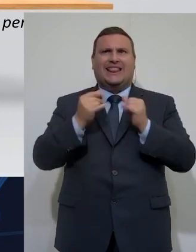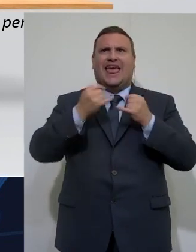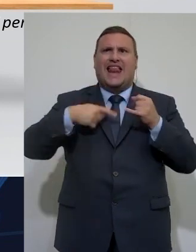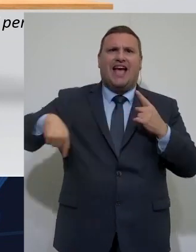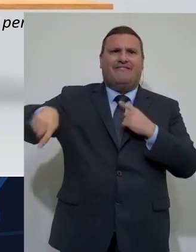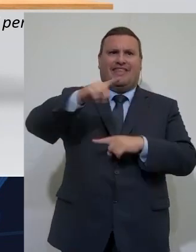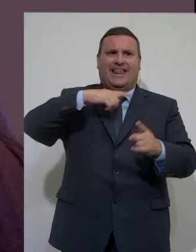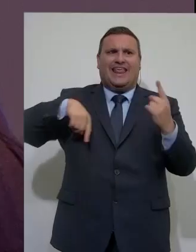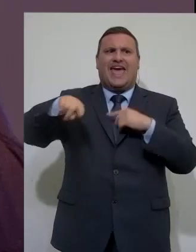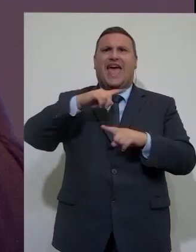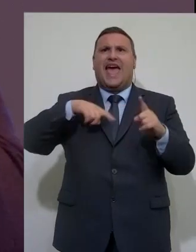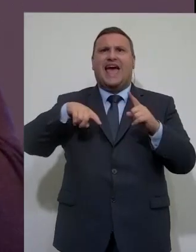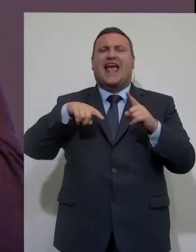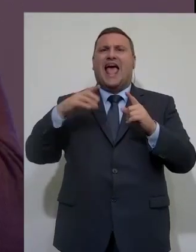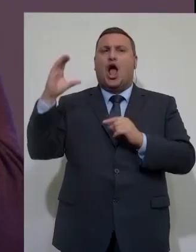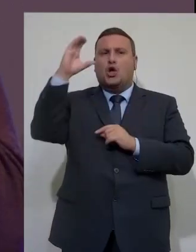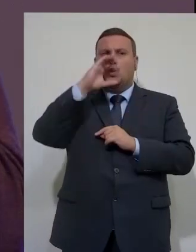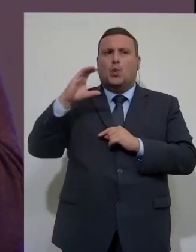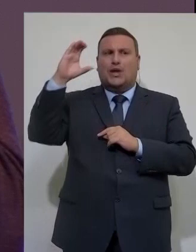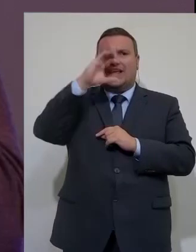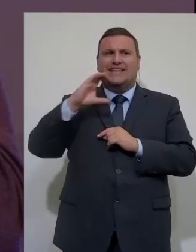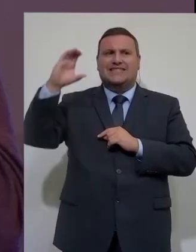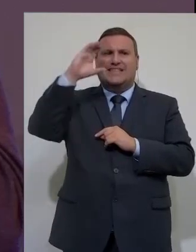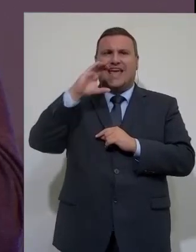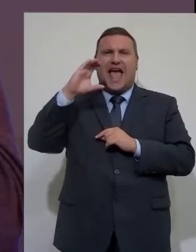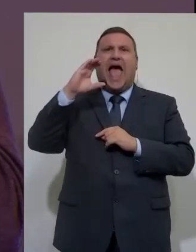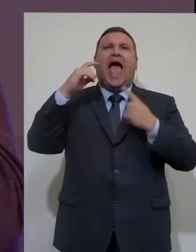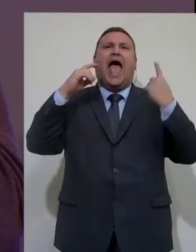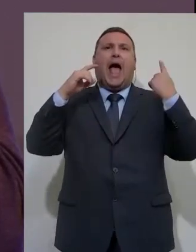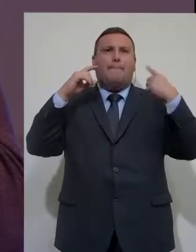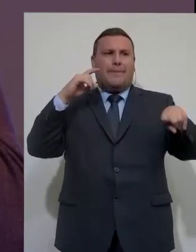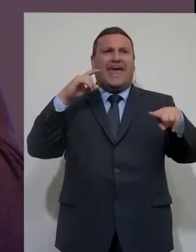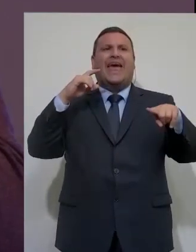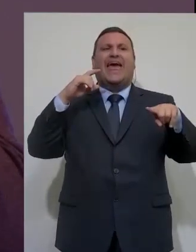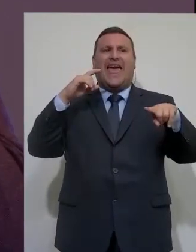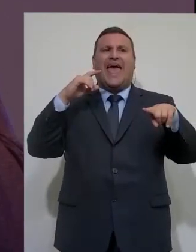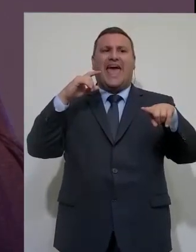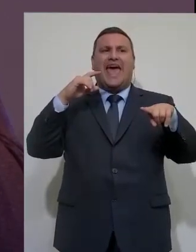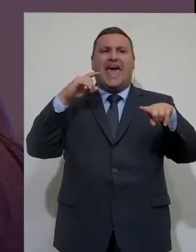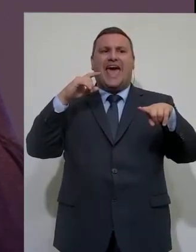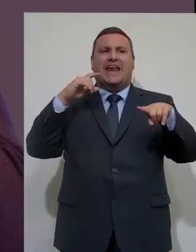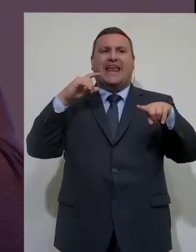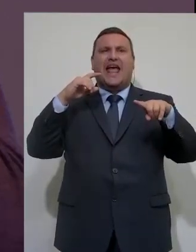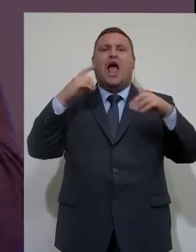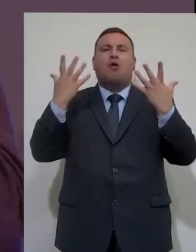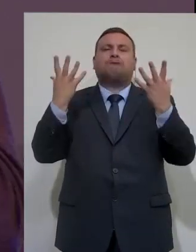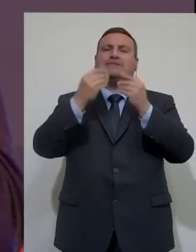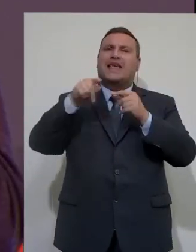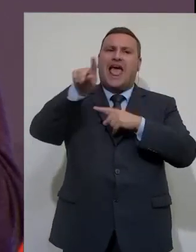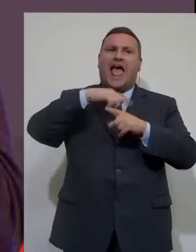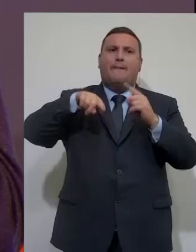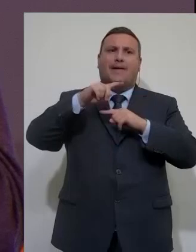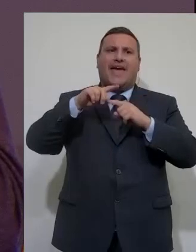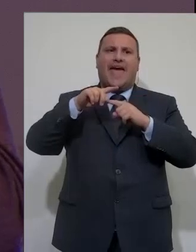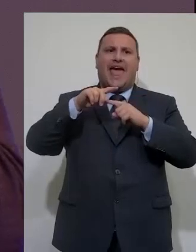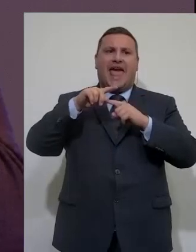media sul territorio molto più alta e questo spiega anche quel legame che si viene a creare col territorio e quella fidelizzazione degli ospiti